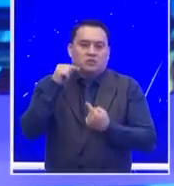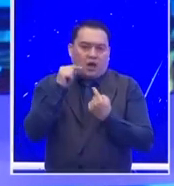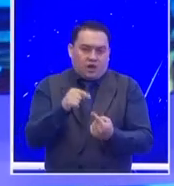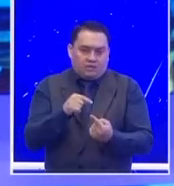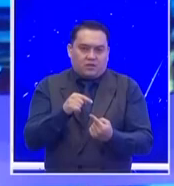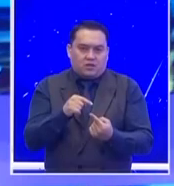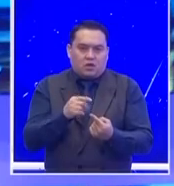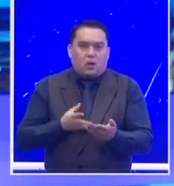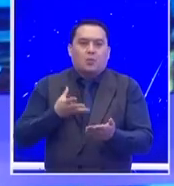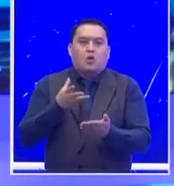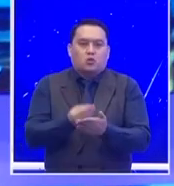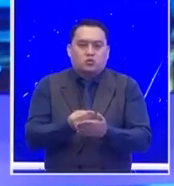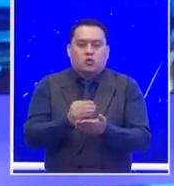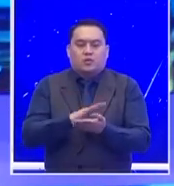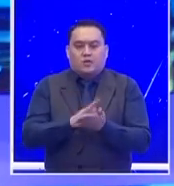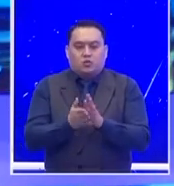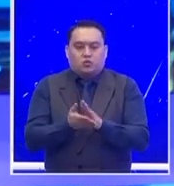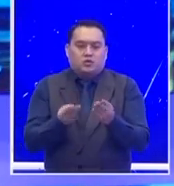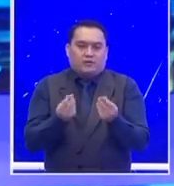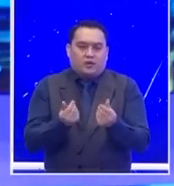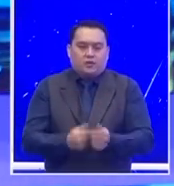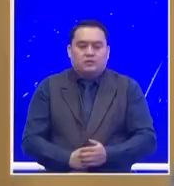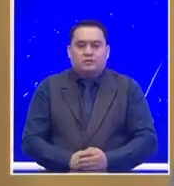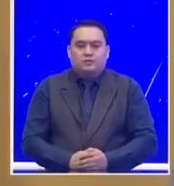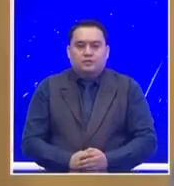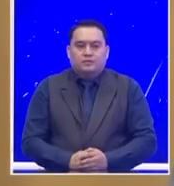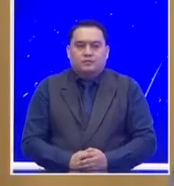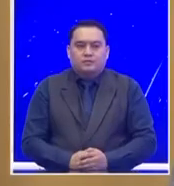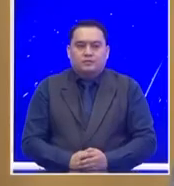соответственно, недополучает положенных средств.